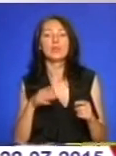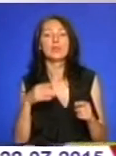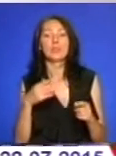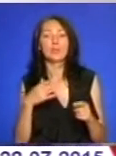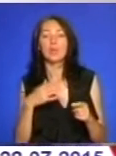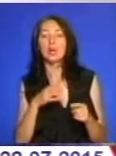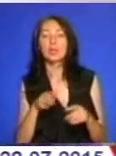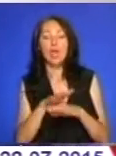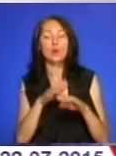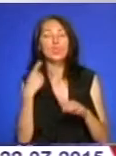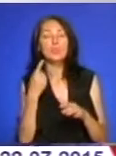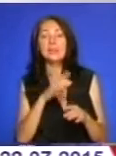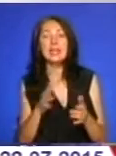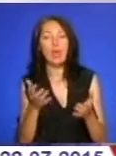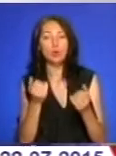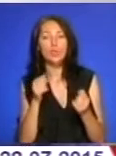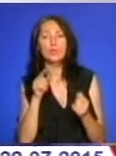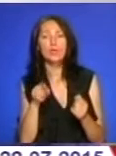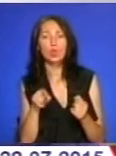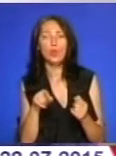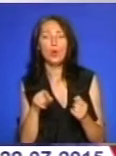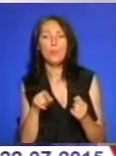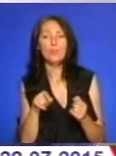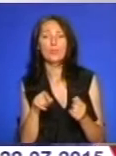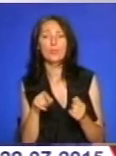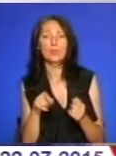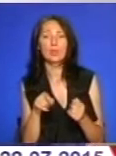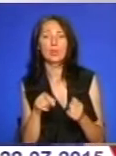не отримували того самого